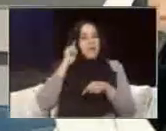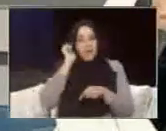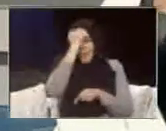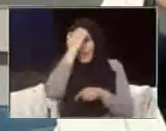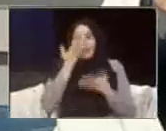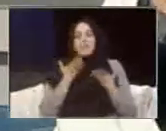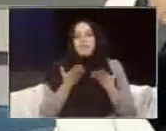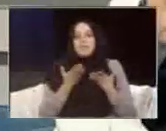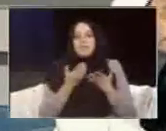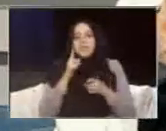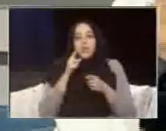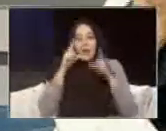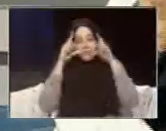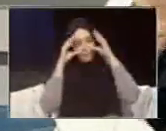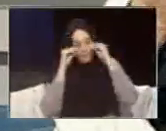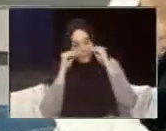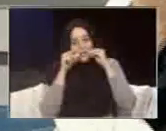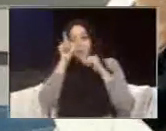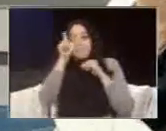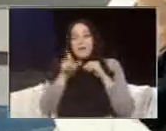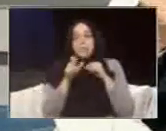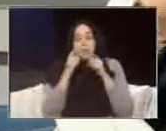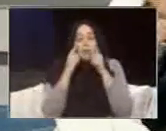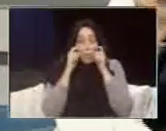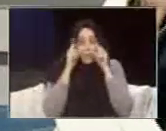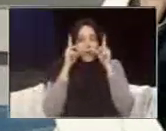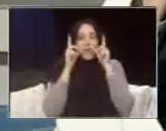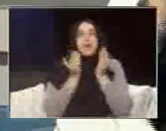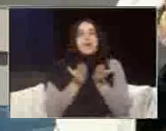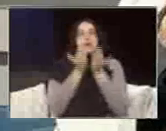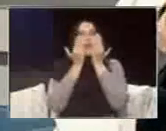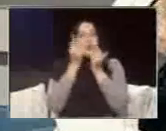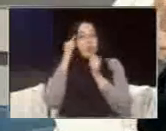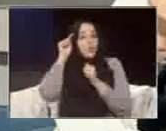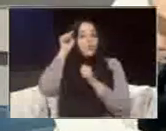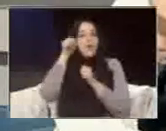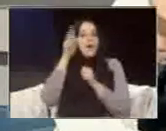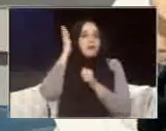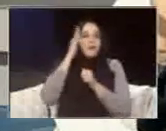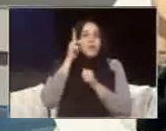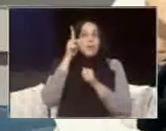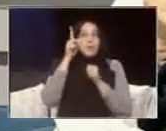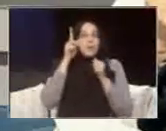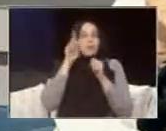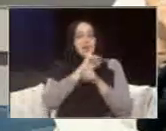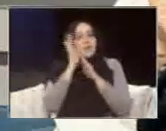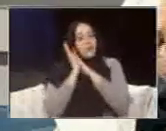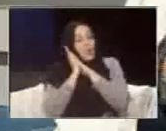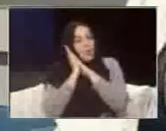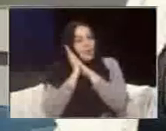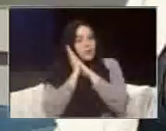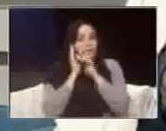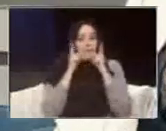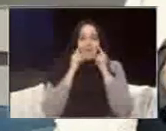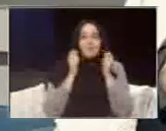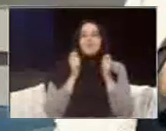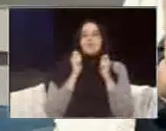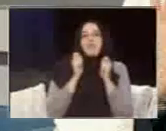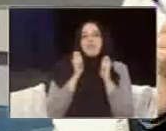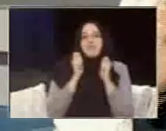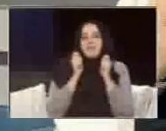الندم، تنام عيناك والمظلوم منتبه يدعو عليك وعين الله لا تنمي. لذلك